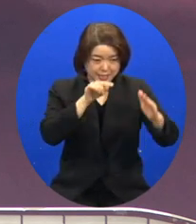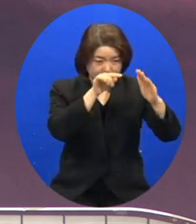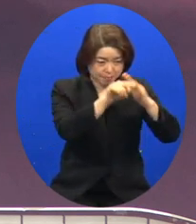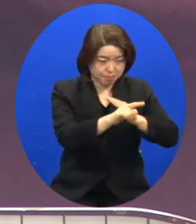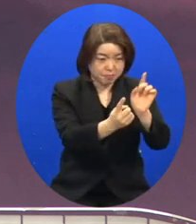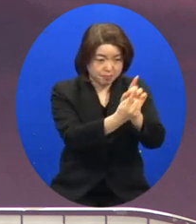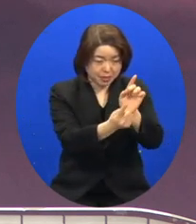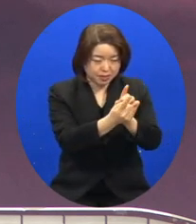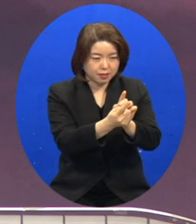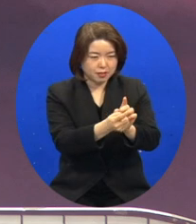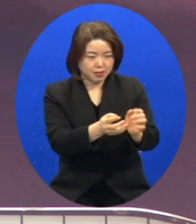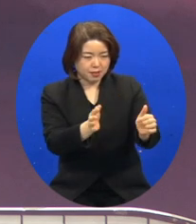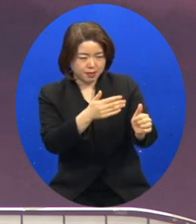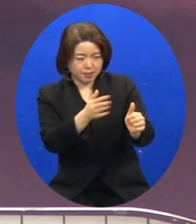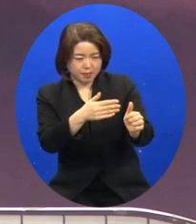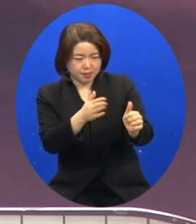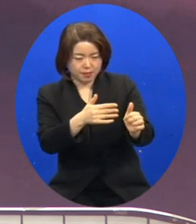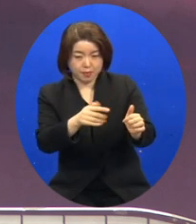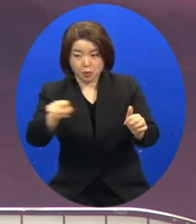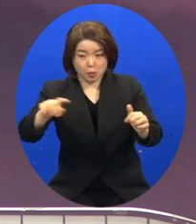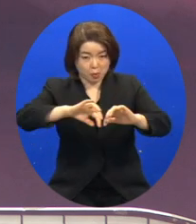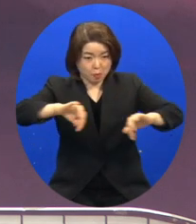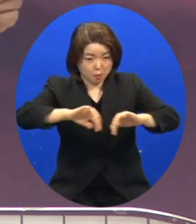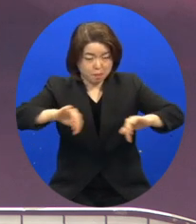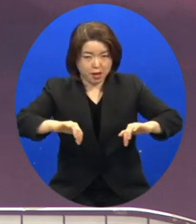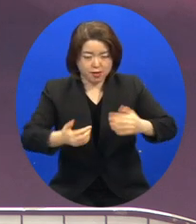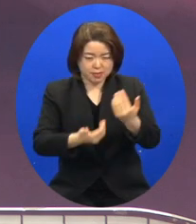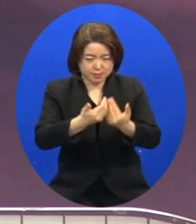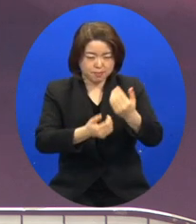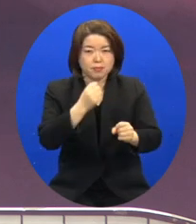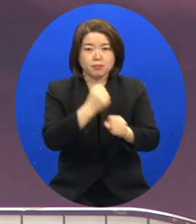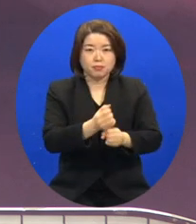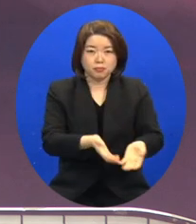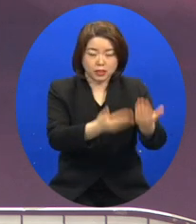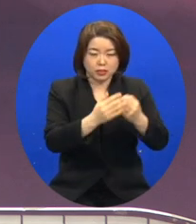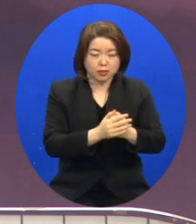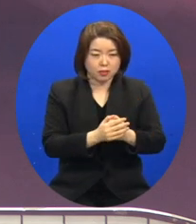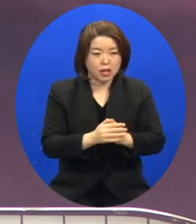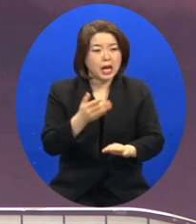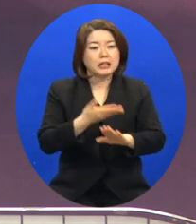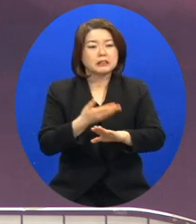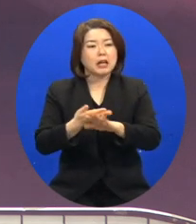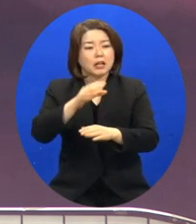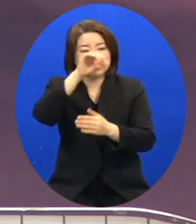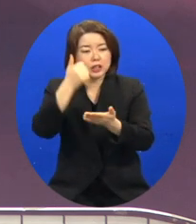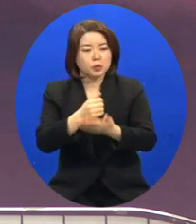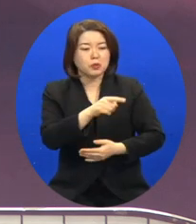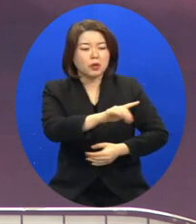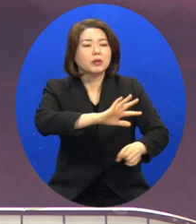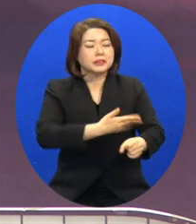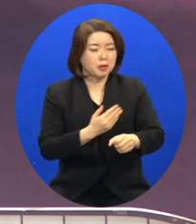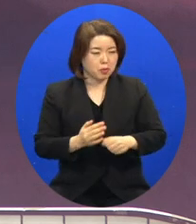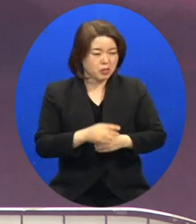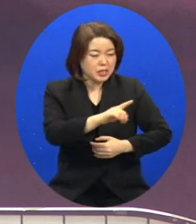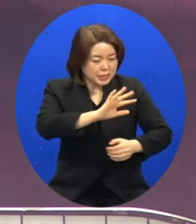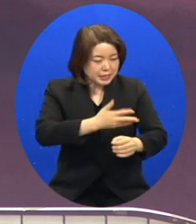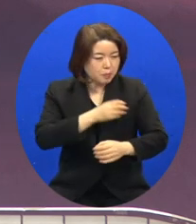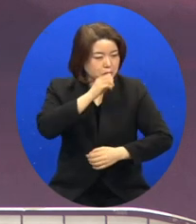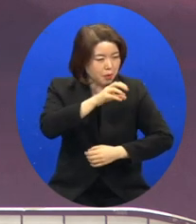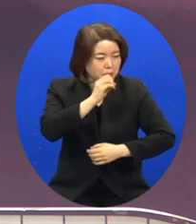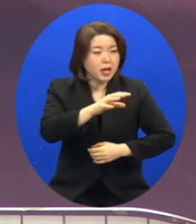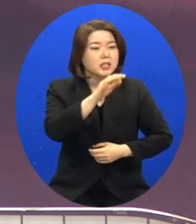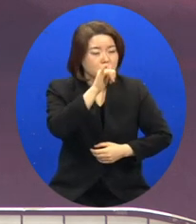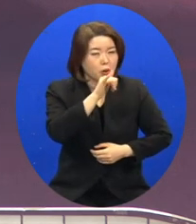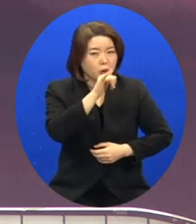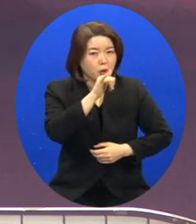회유하고 이간질을 했습니다 다른 장로들이 단어가 나쁘다 그러더라 너 잘못을 이야기 하더라